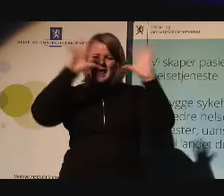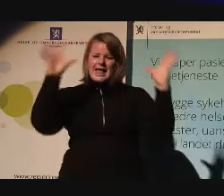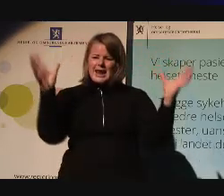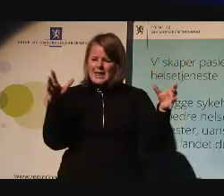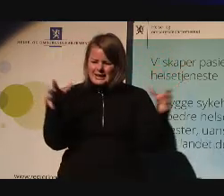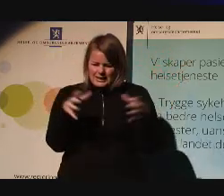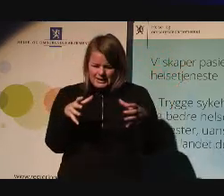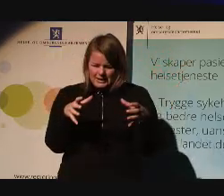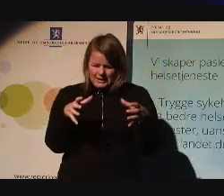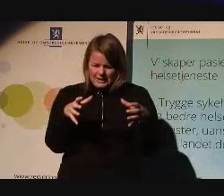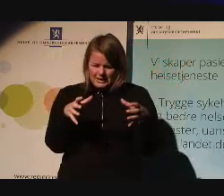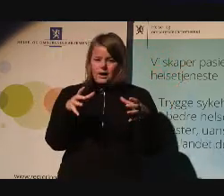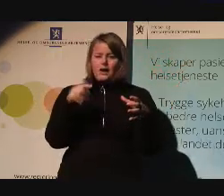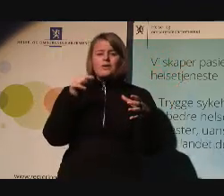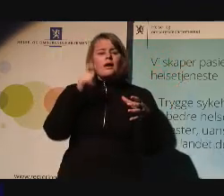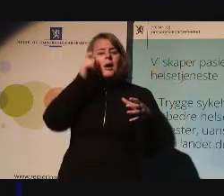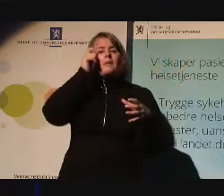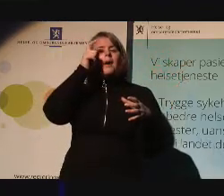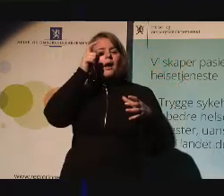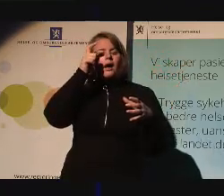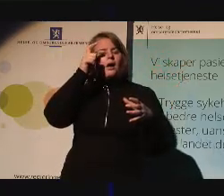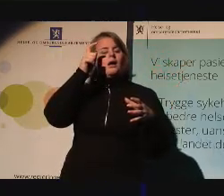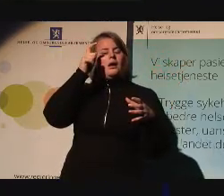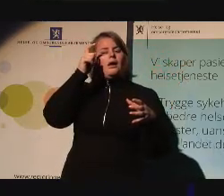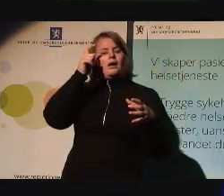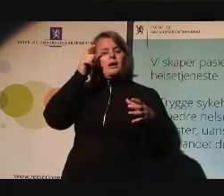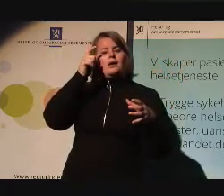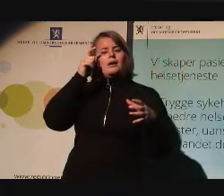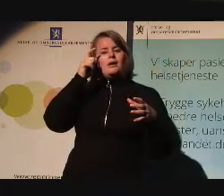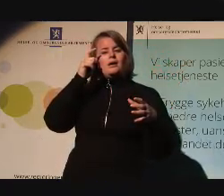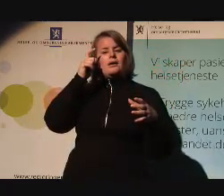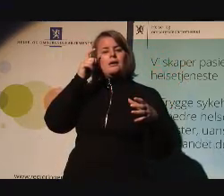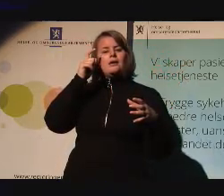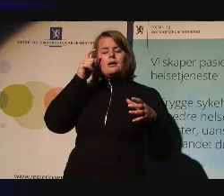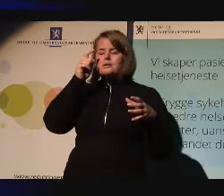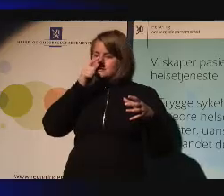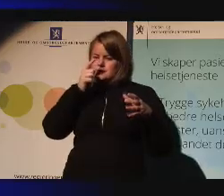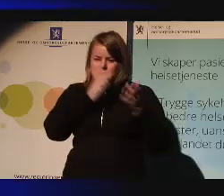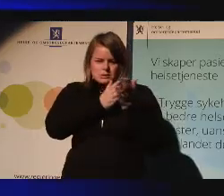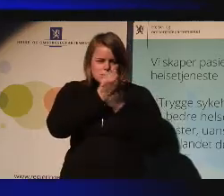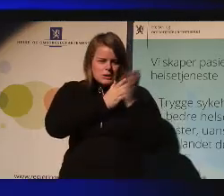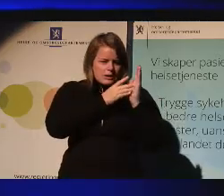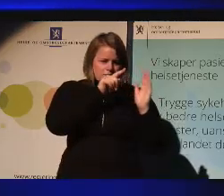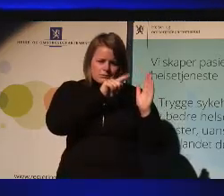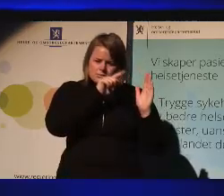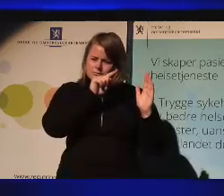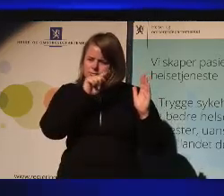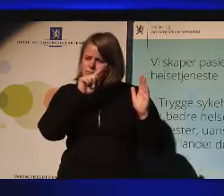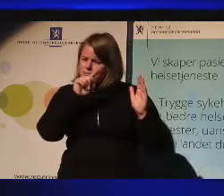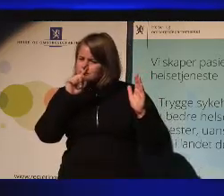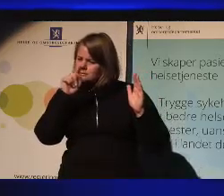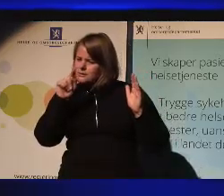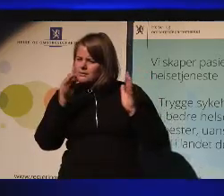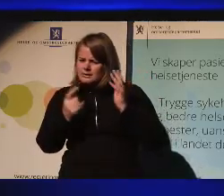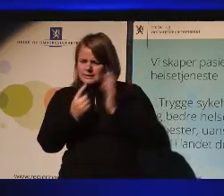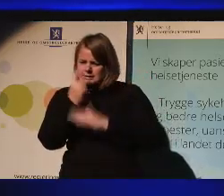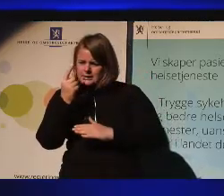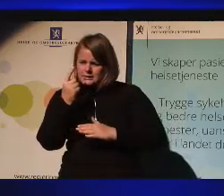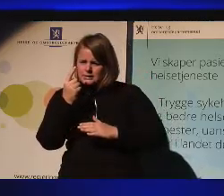sted. Det vi da gjorde, det var å gå nøye inn i å se hva det egentlig som hadde skjedd.